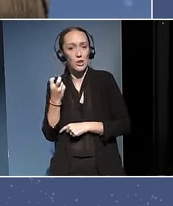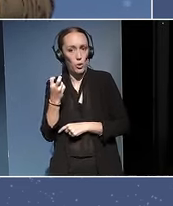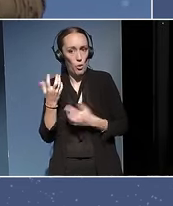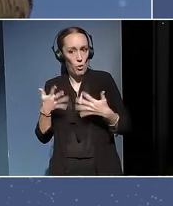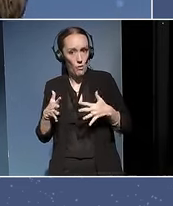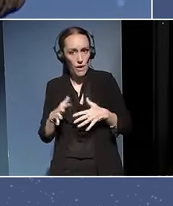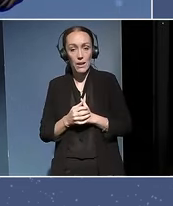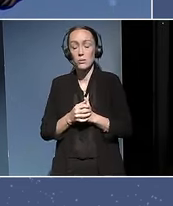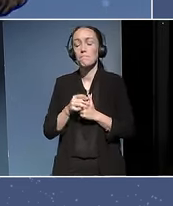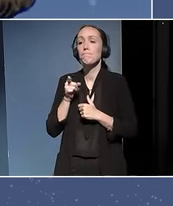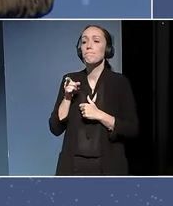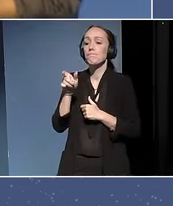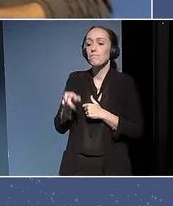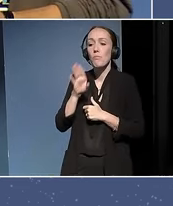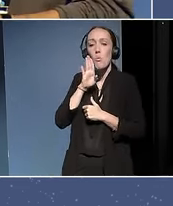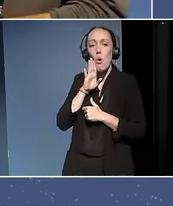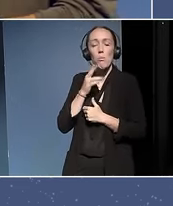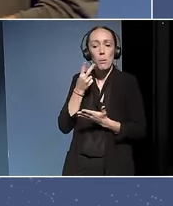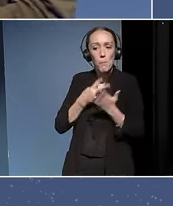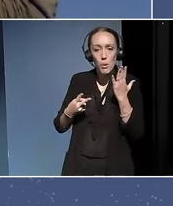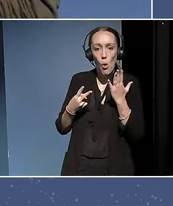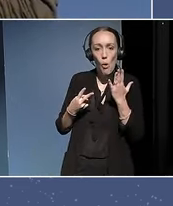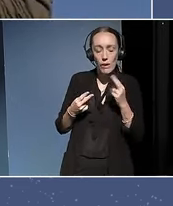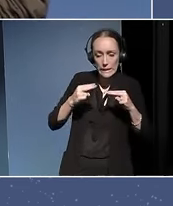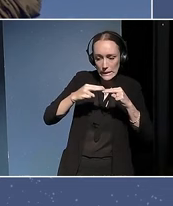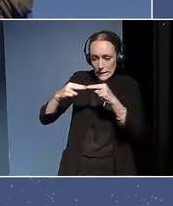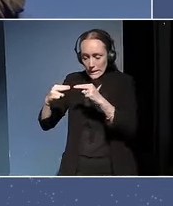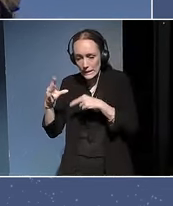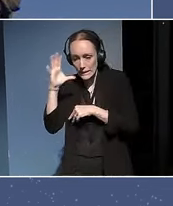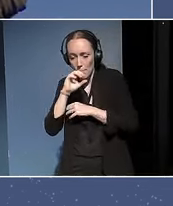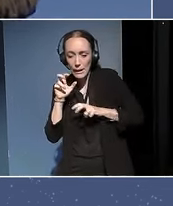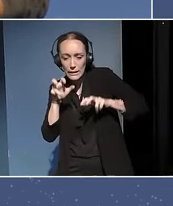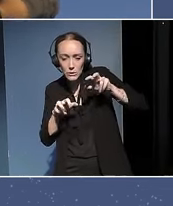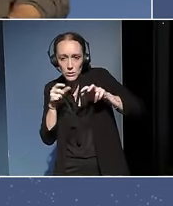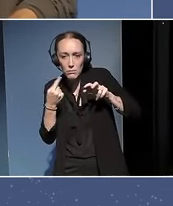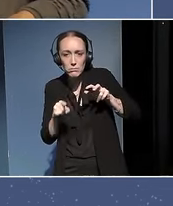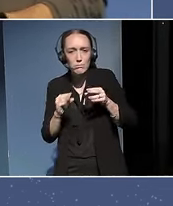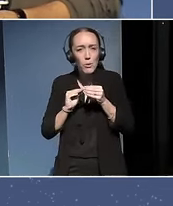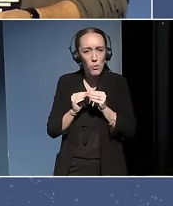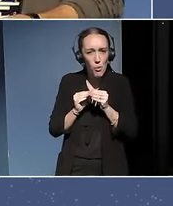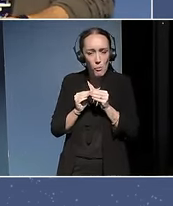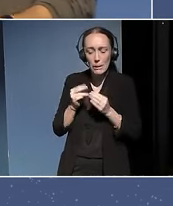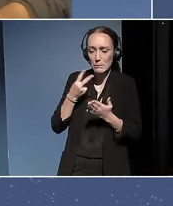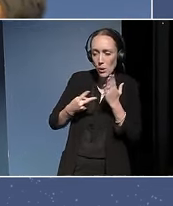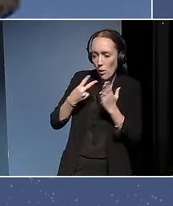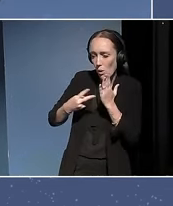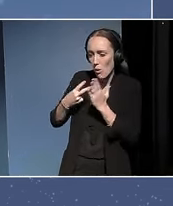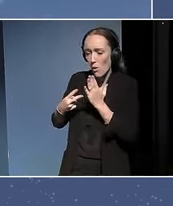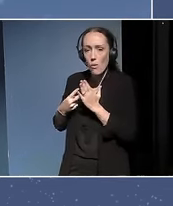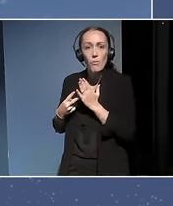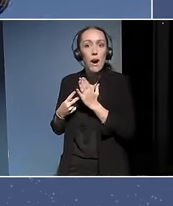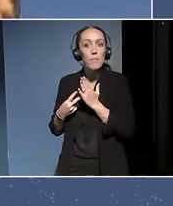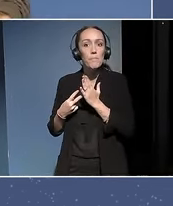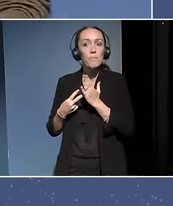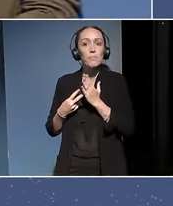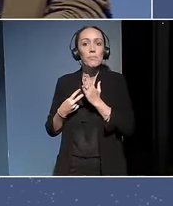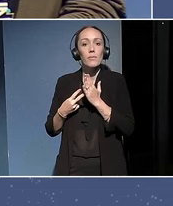di ricostruire questo questo dinosauro e per farlo la ricostruito basandosi